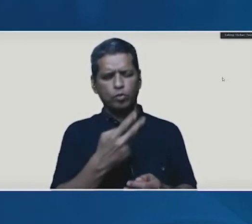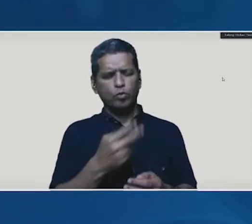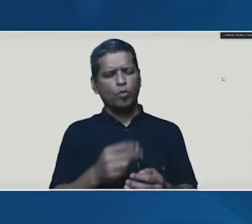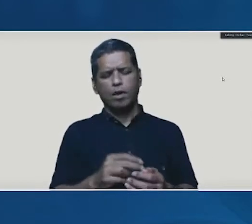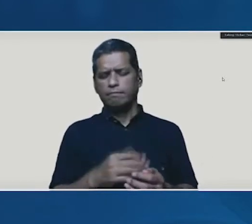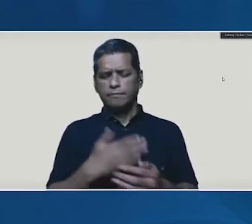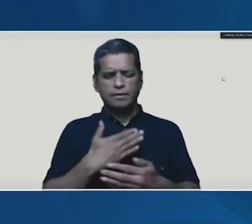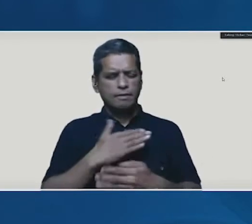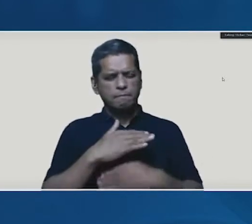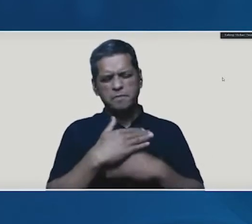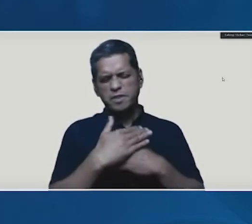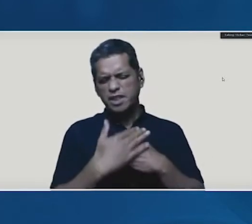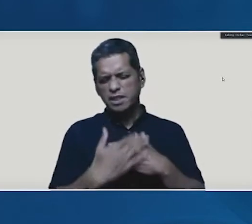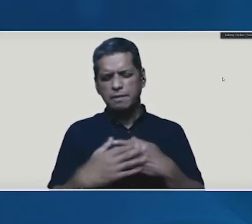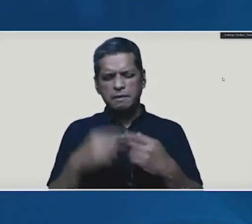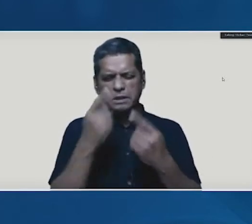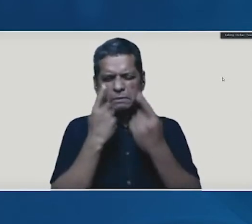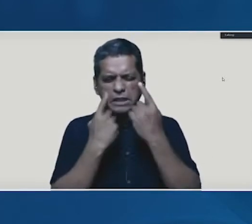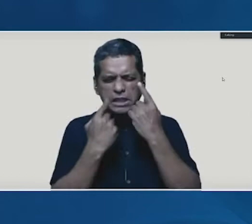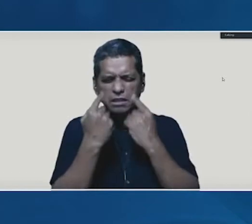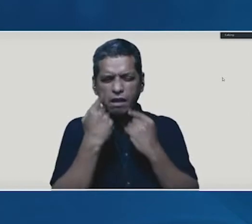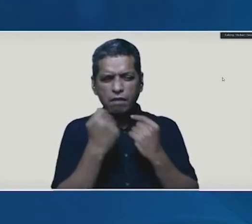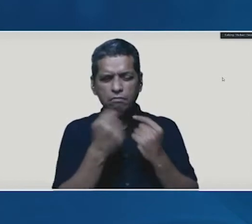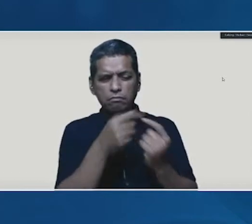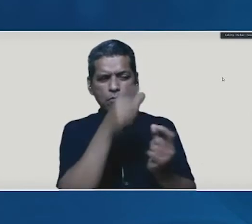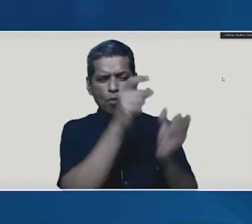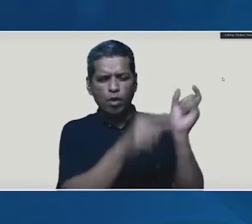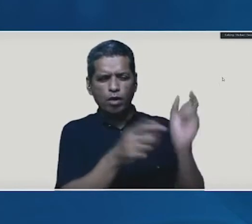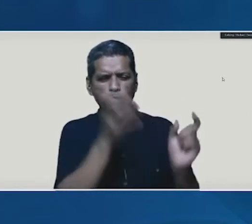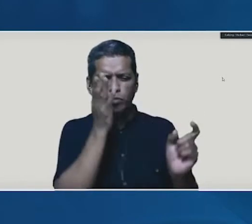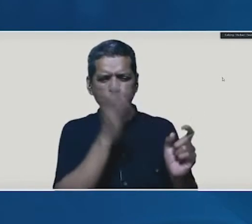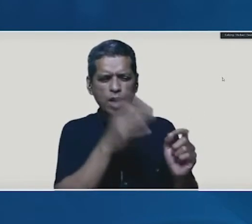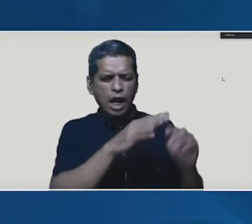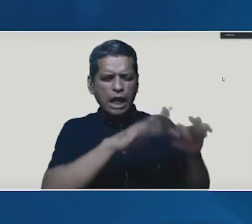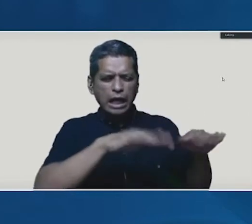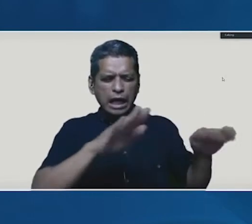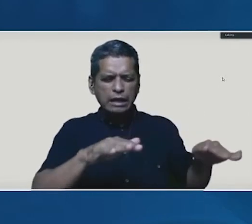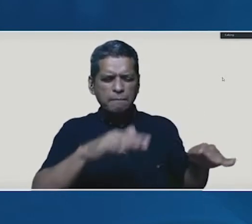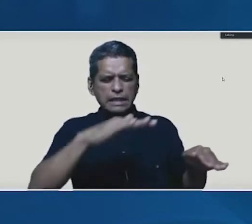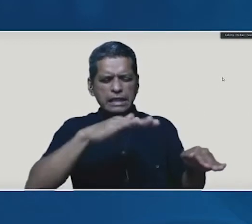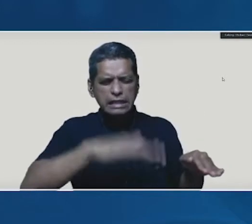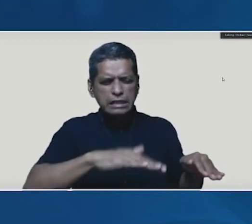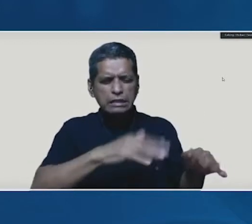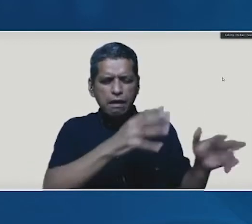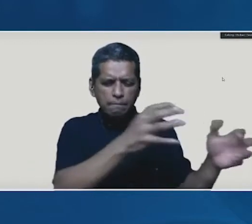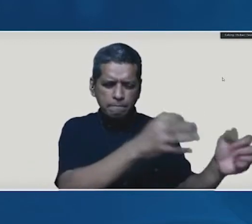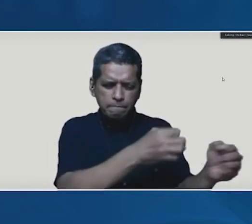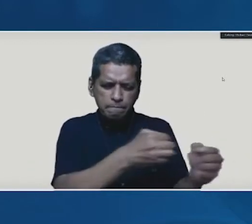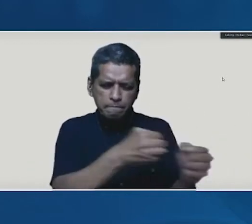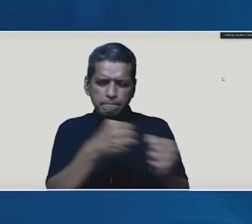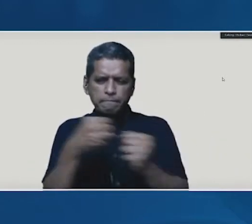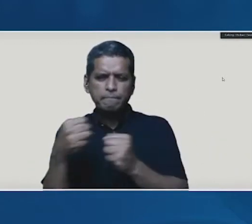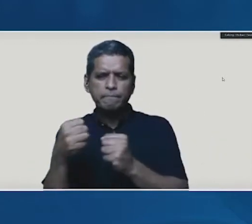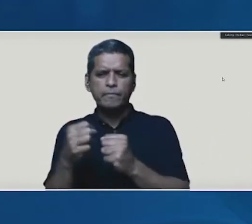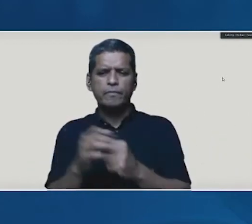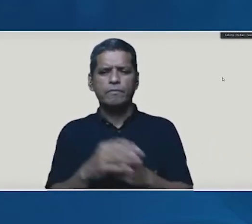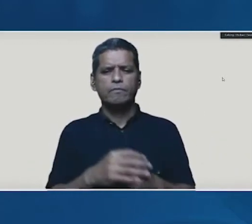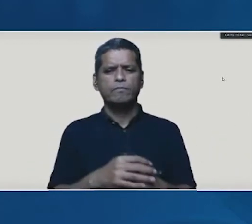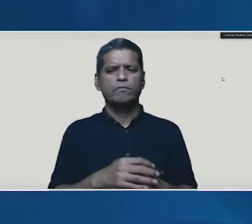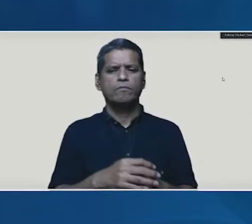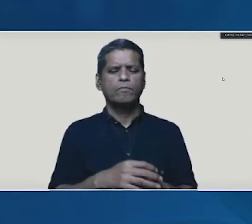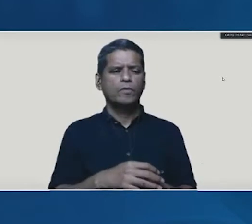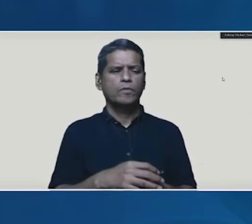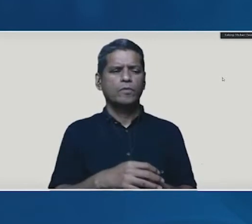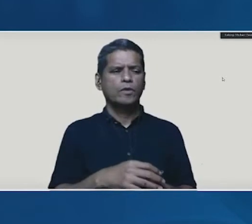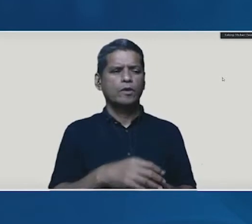diambil dipisahkan dari orangtua saudara yang punya anak-anak lagi yang masih anak-anak masih muda